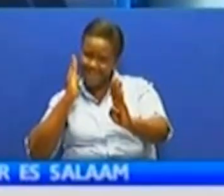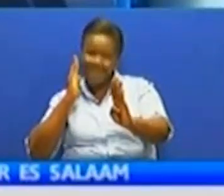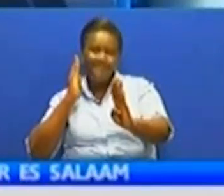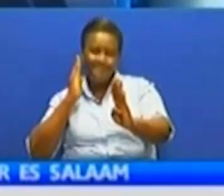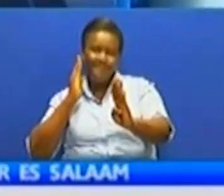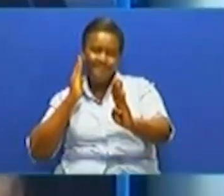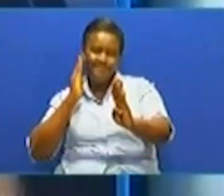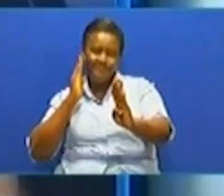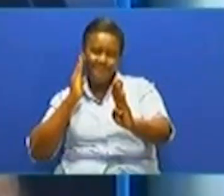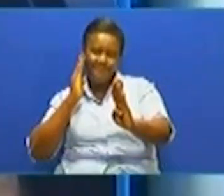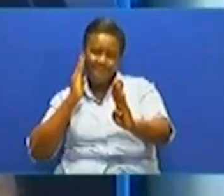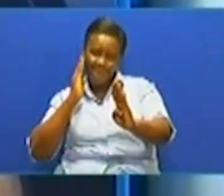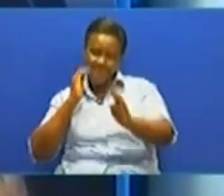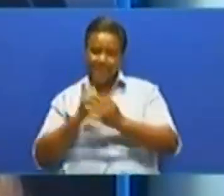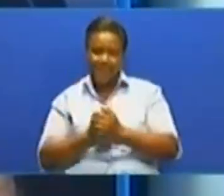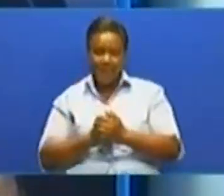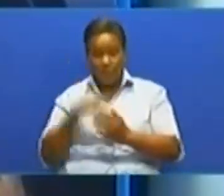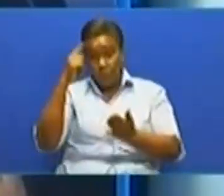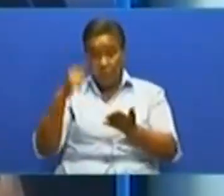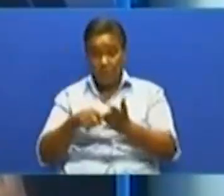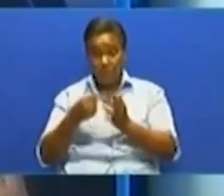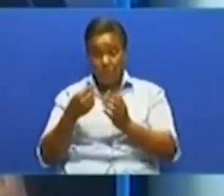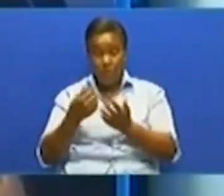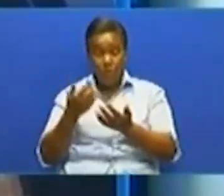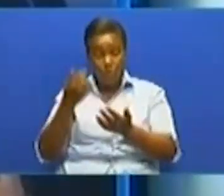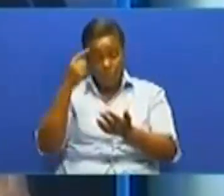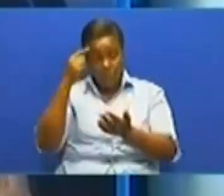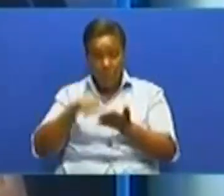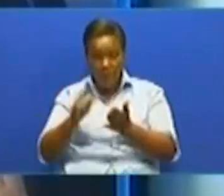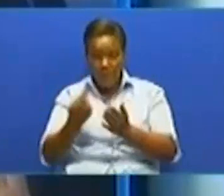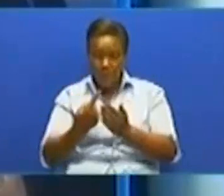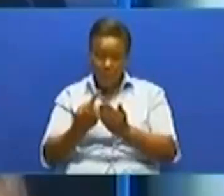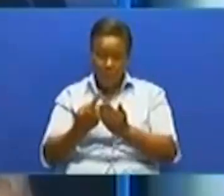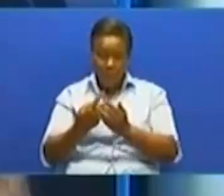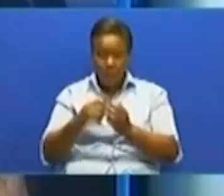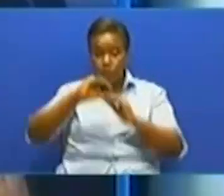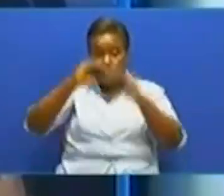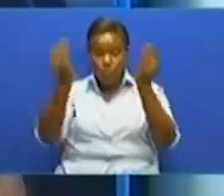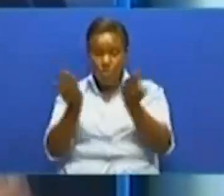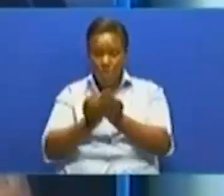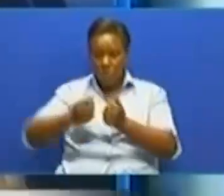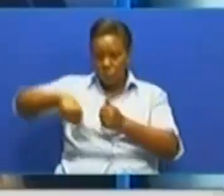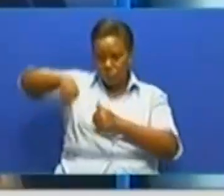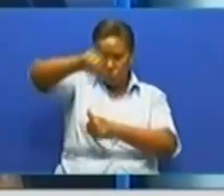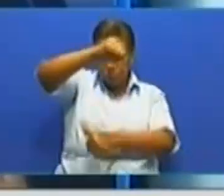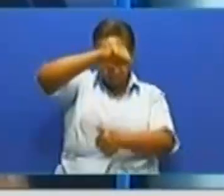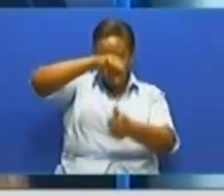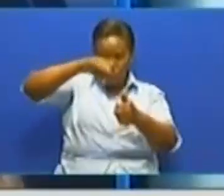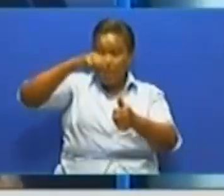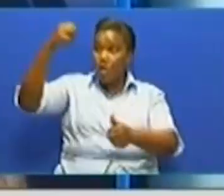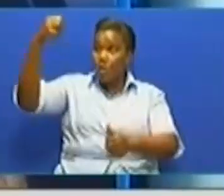ya muinamo kati ya mzunguko wa dunia, mzunguko wa dunia kuzunguka jua na